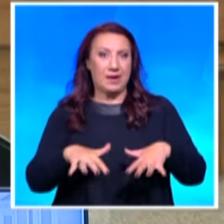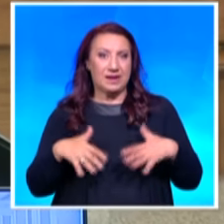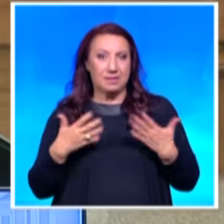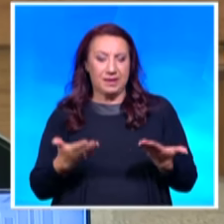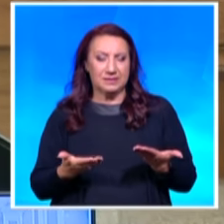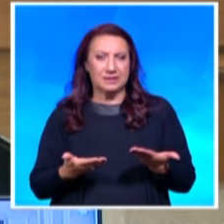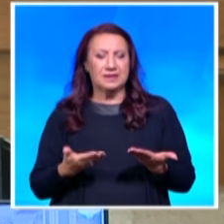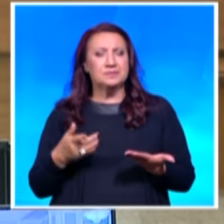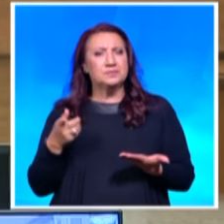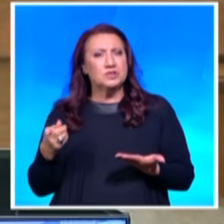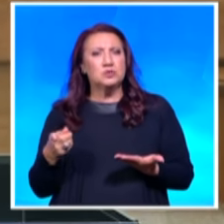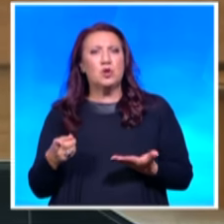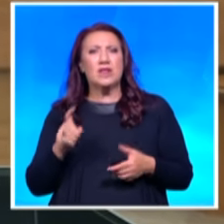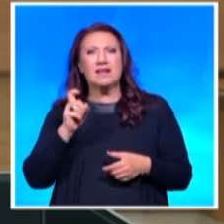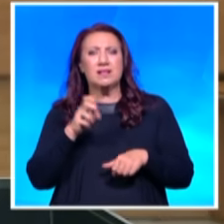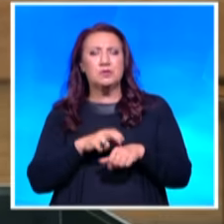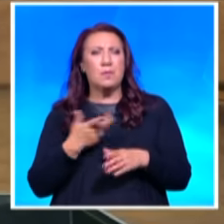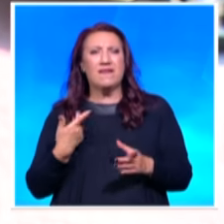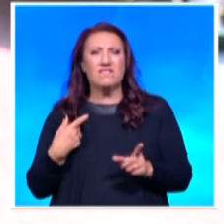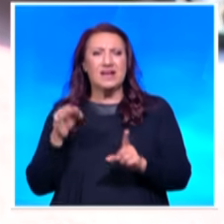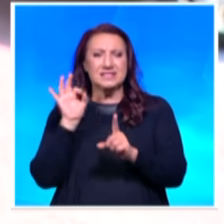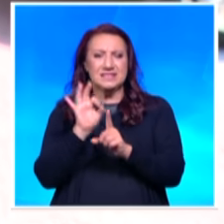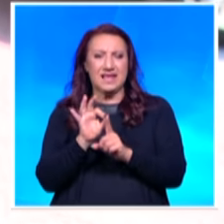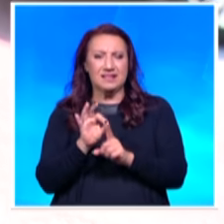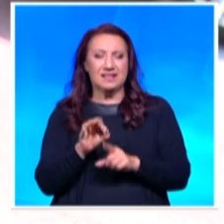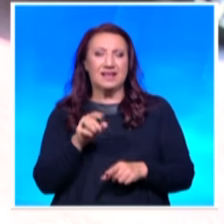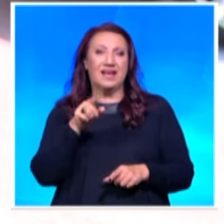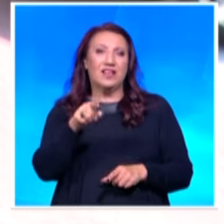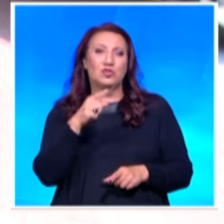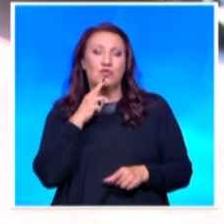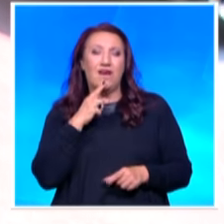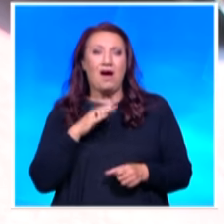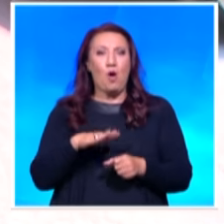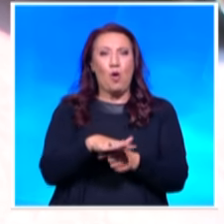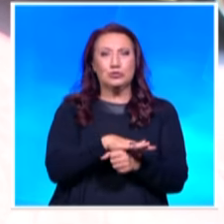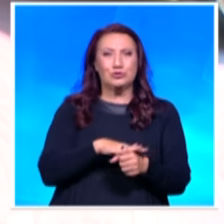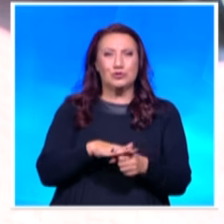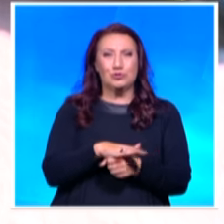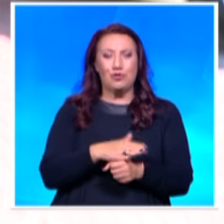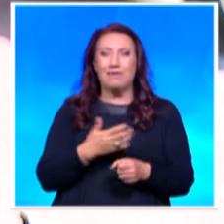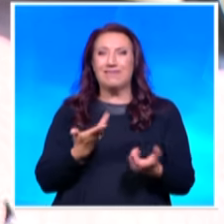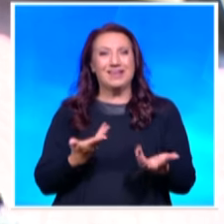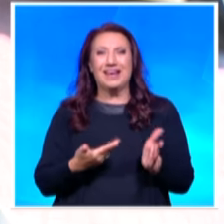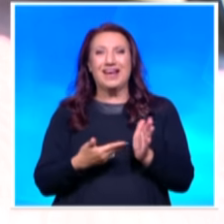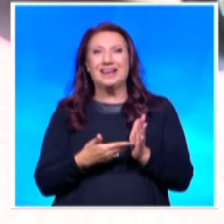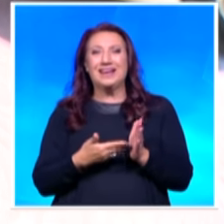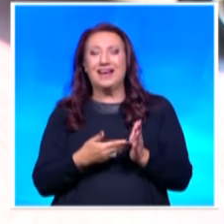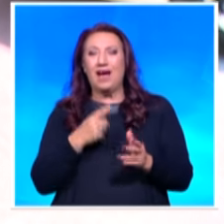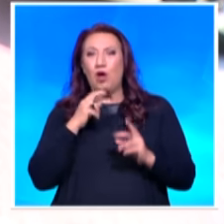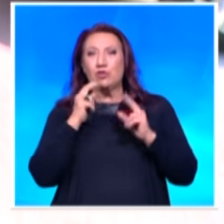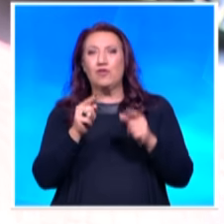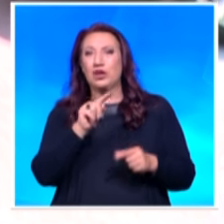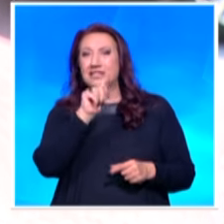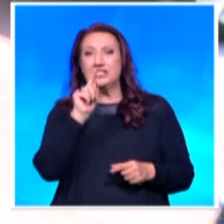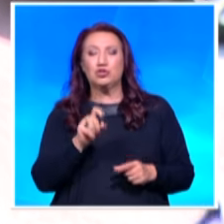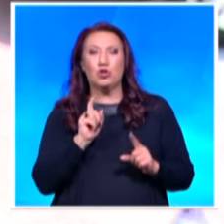Донев целта на днешния брифинг? Това е подложката, за да кажат защо е необходимо промяна в Конституцията и